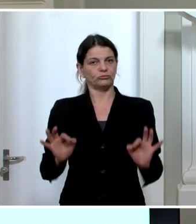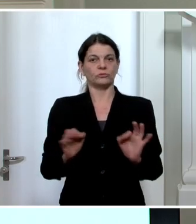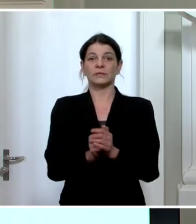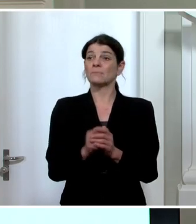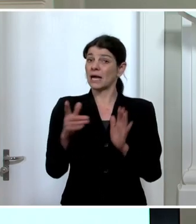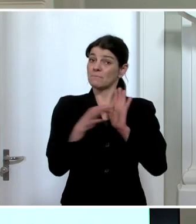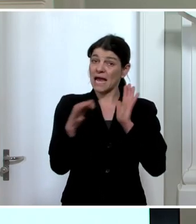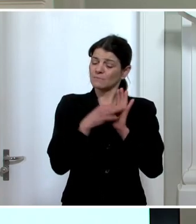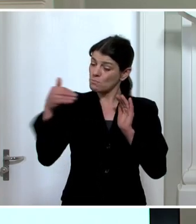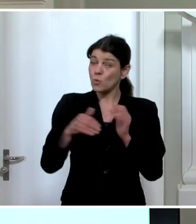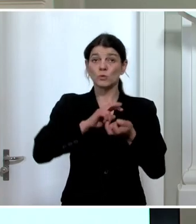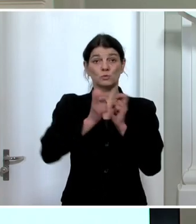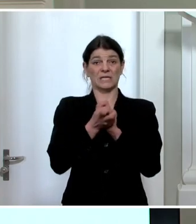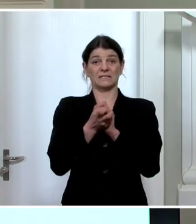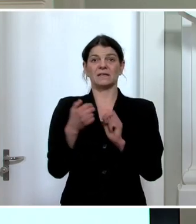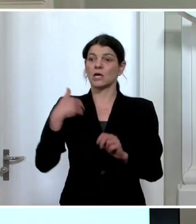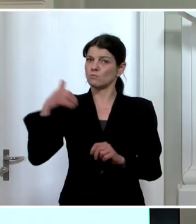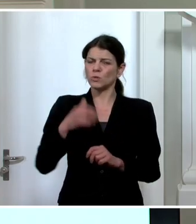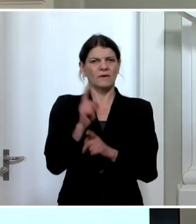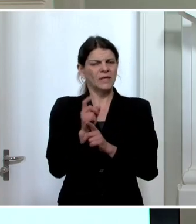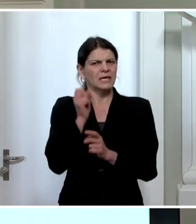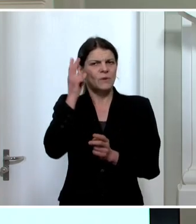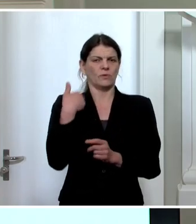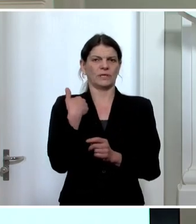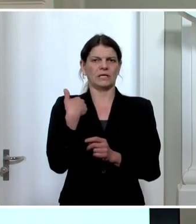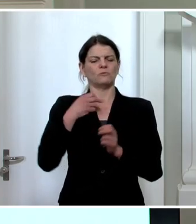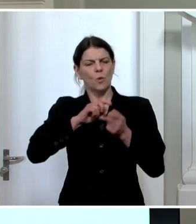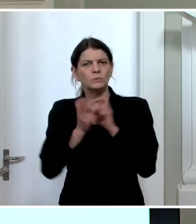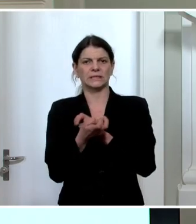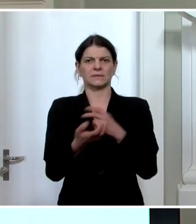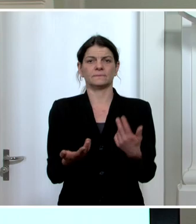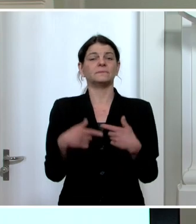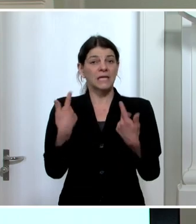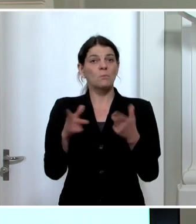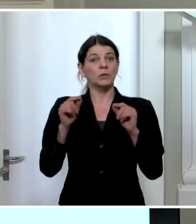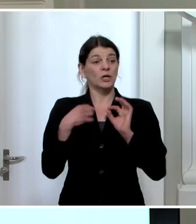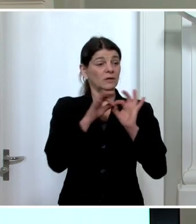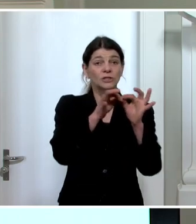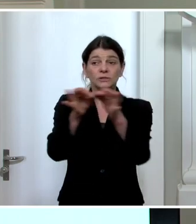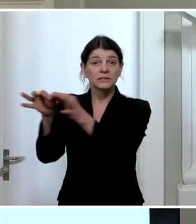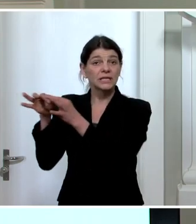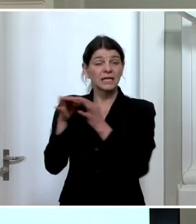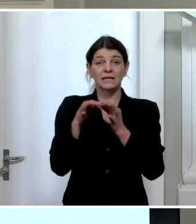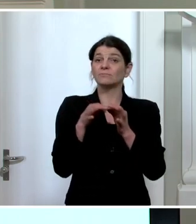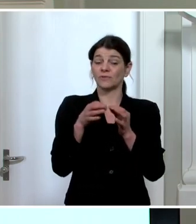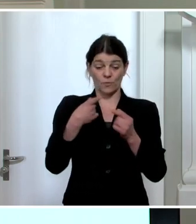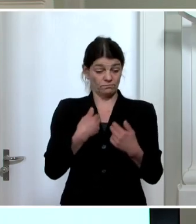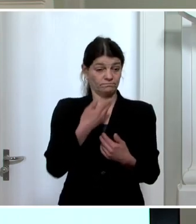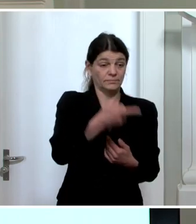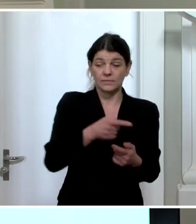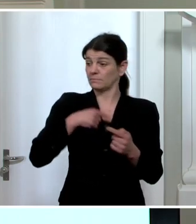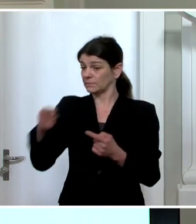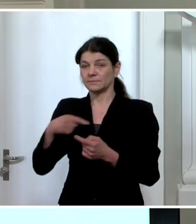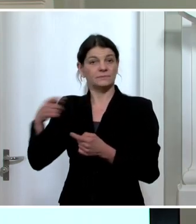Maßnahmen umsetzen, wir müssen sie mit gesundem Menschenverstand so umsetzen, dass eine Übertragung dieses Virus von einer Person auf